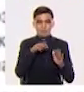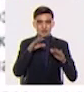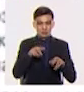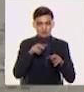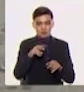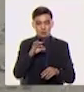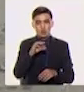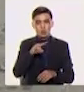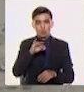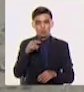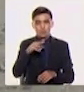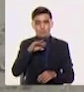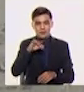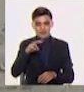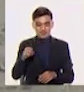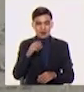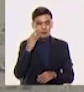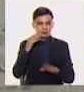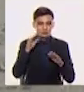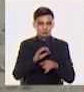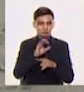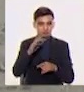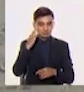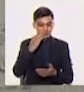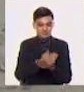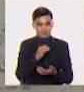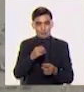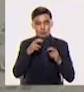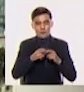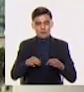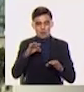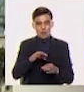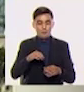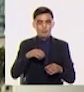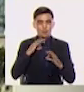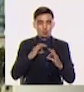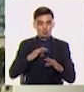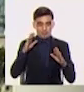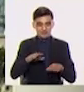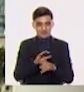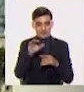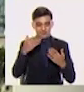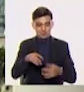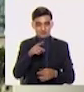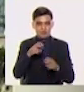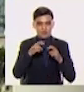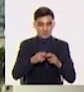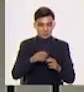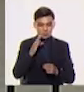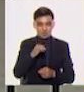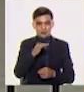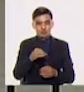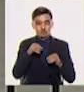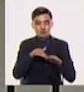орынбасары Людмила Юрабекованы Алматыға жібермекші. Ал тексеру қорытындысы прокуратураға жөнелтіліпті. Прокурорлардың кесіміне сәйкес бірлескен